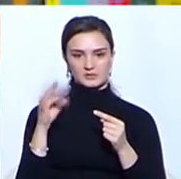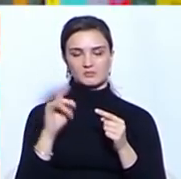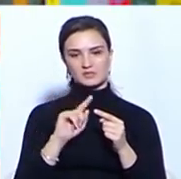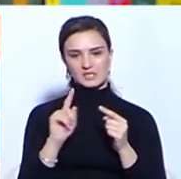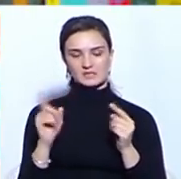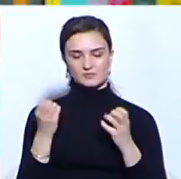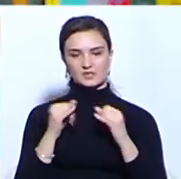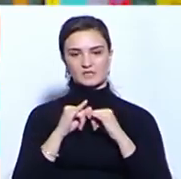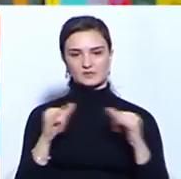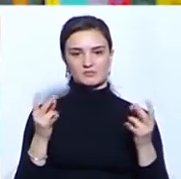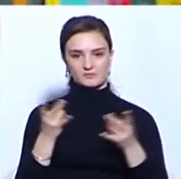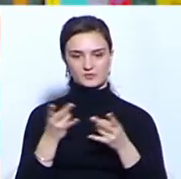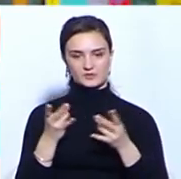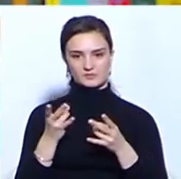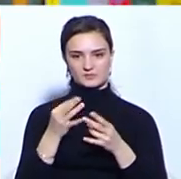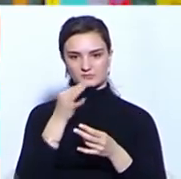ჯერ კიდევ განვითარება გვჭირდება.